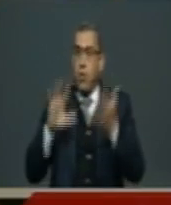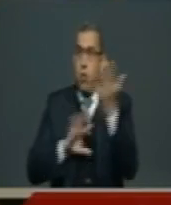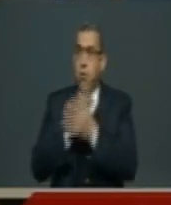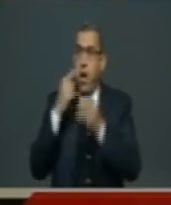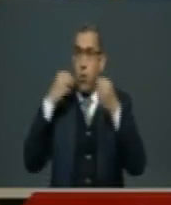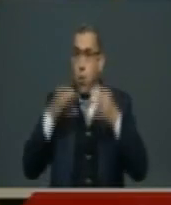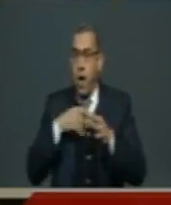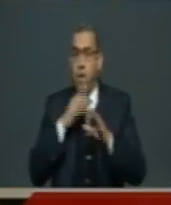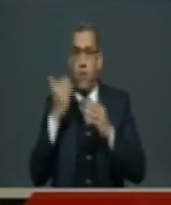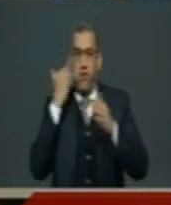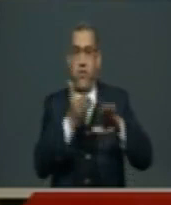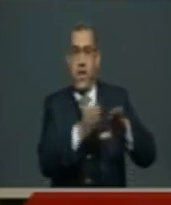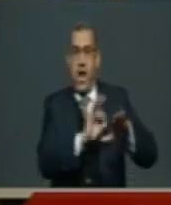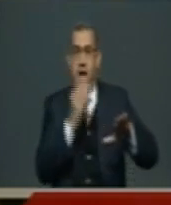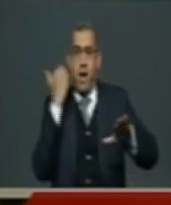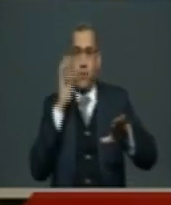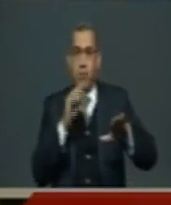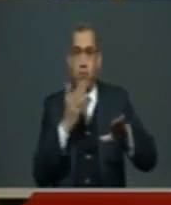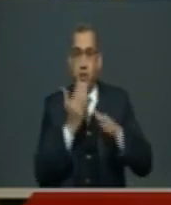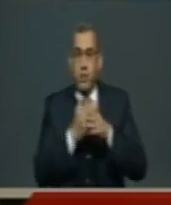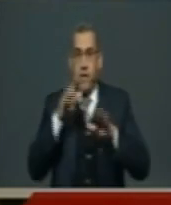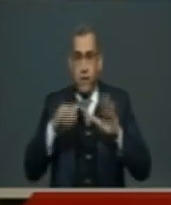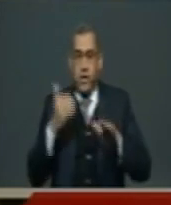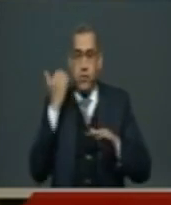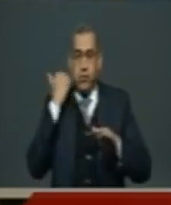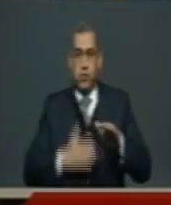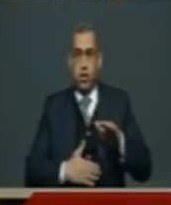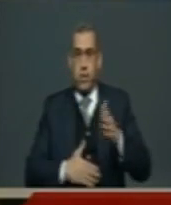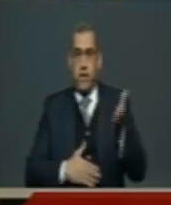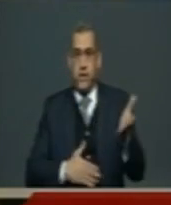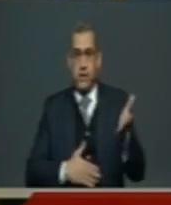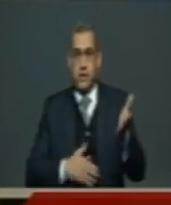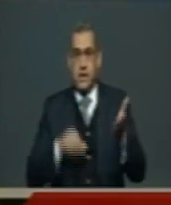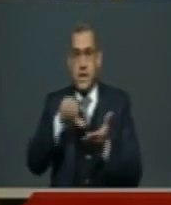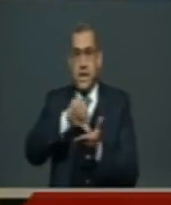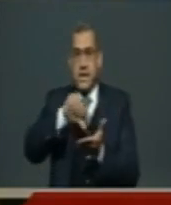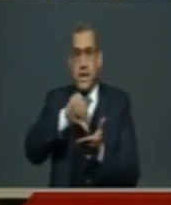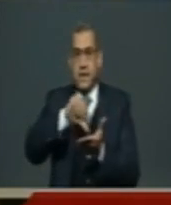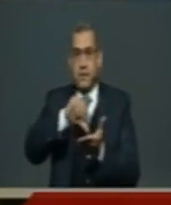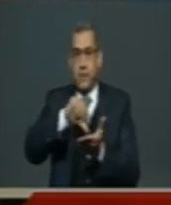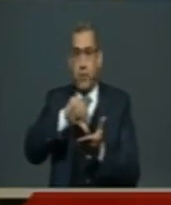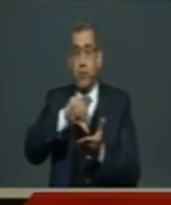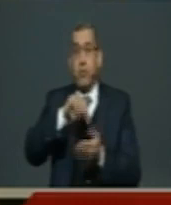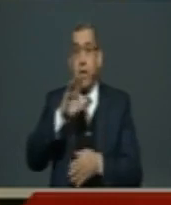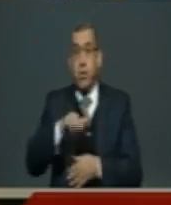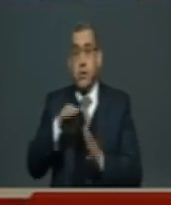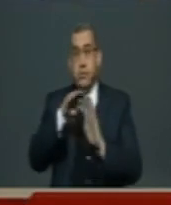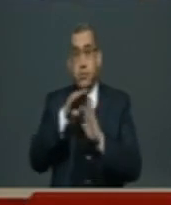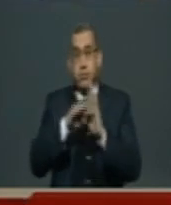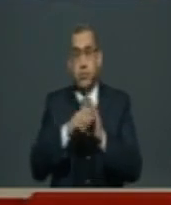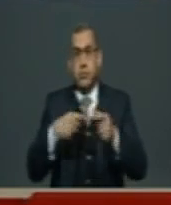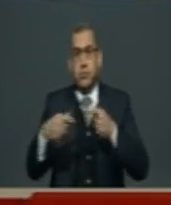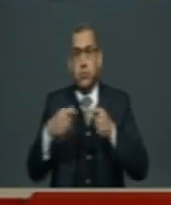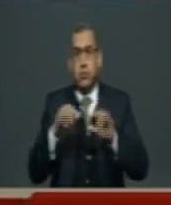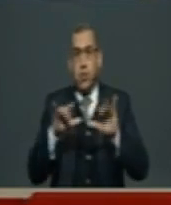الصدمات نظرا لوجود احتياطي استراتيجي من الزيوت. أما بالنسبة لمنظومة وحوكمة منظومة